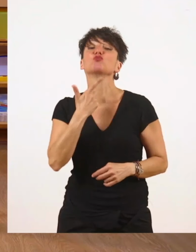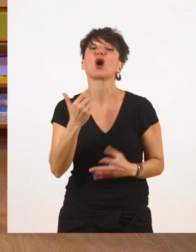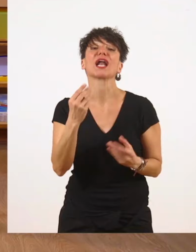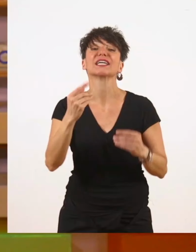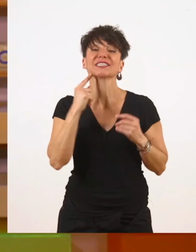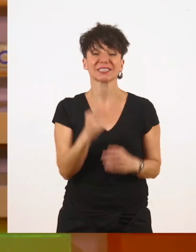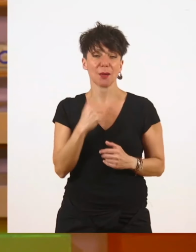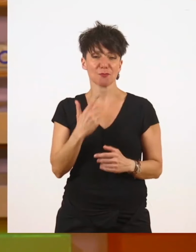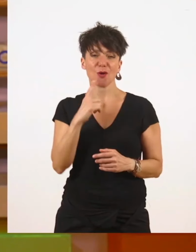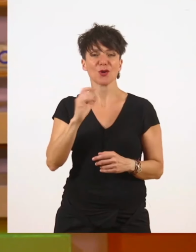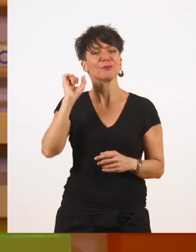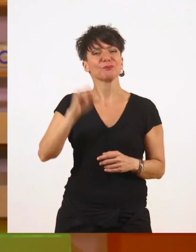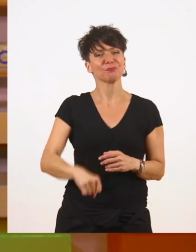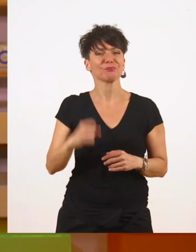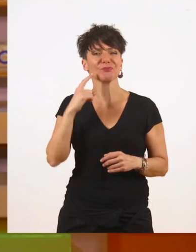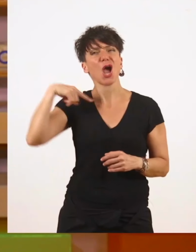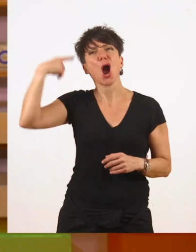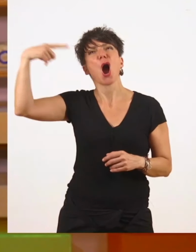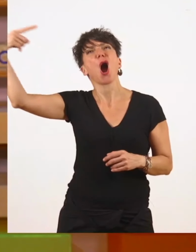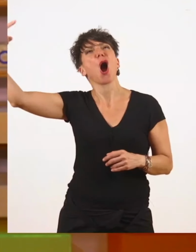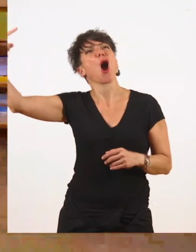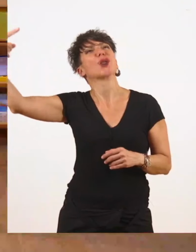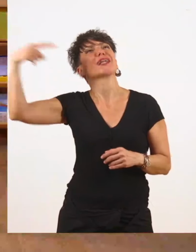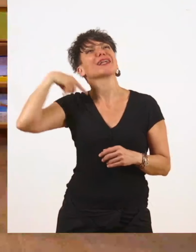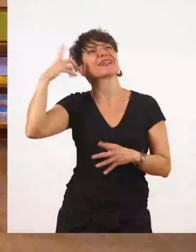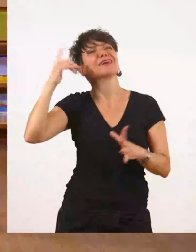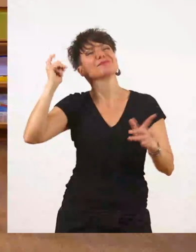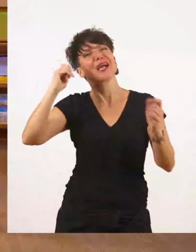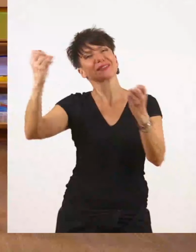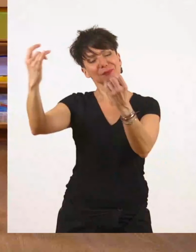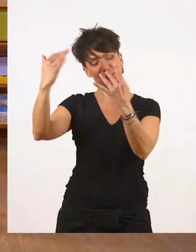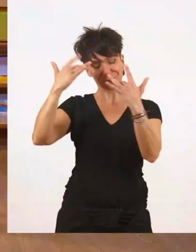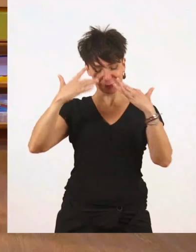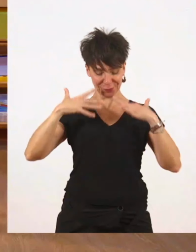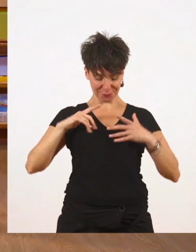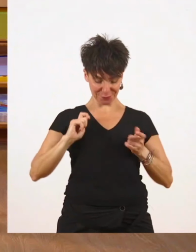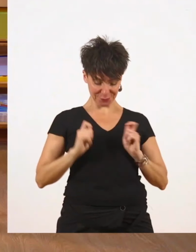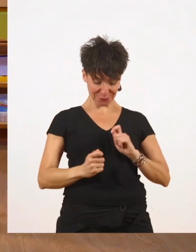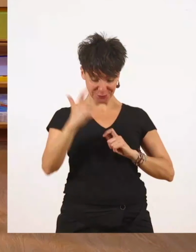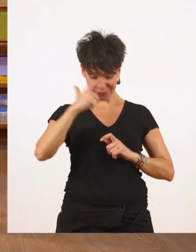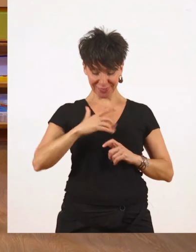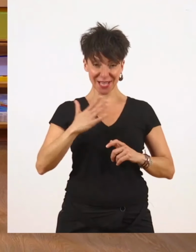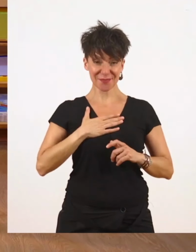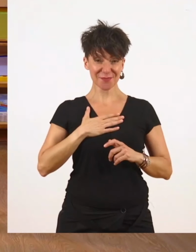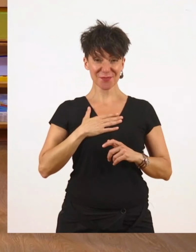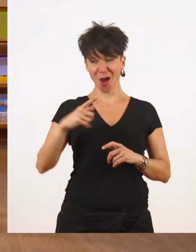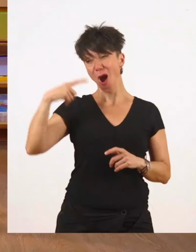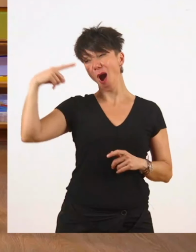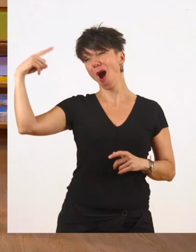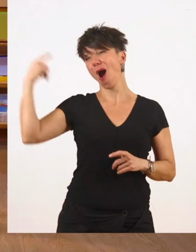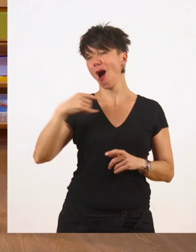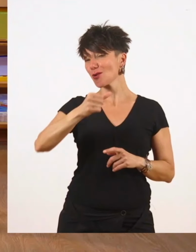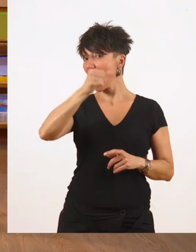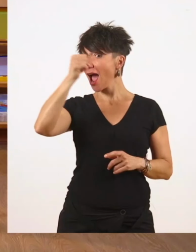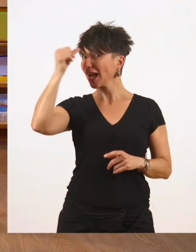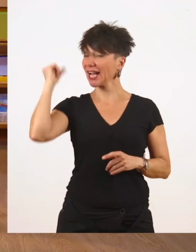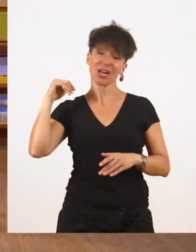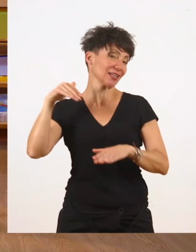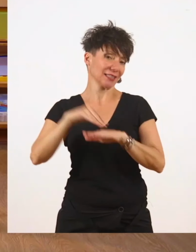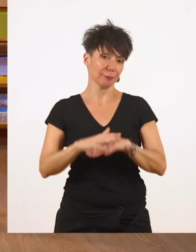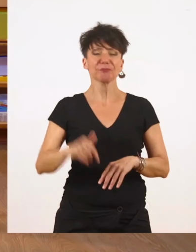Είμαστε εφτιαγμένοι από την ύλη που είναι τα όνειρα. Όνειρα λοιπόν και πάμε στο όνειρο θερινής νύχτας. Βρισκόμαστε στην Αθήνα.